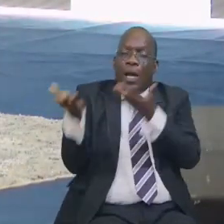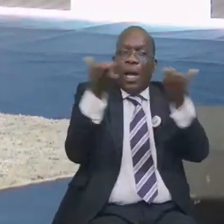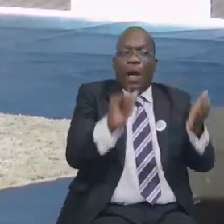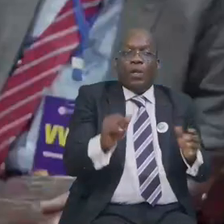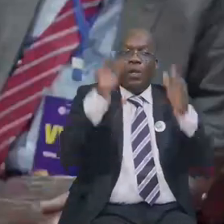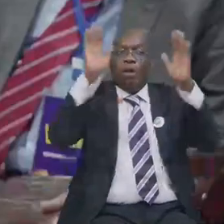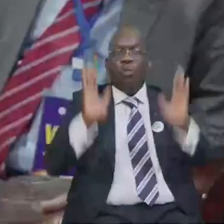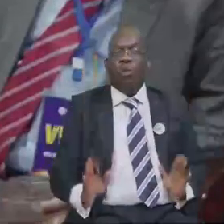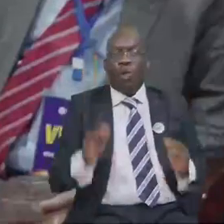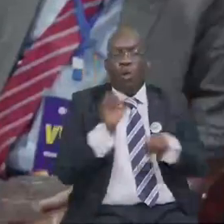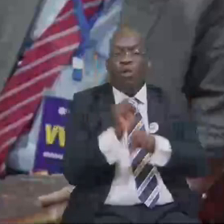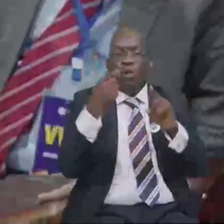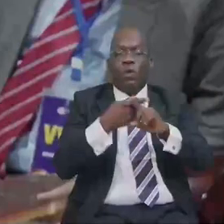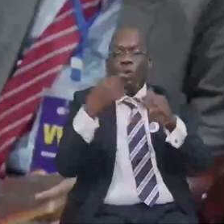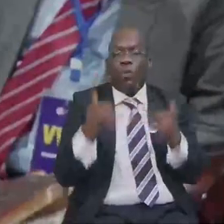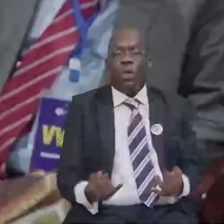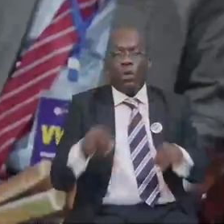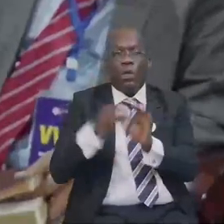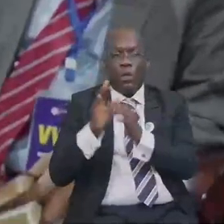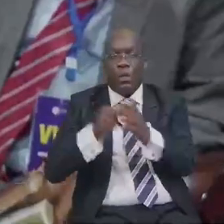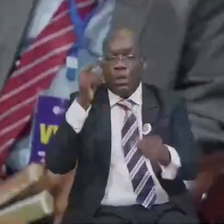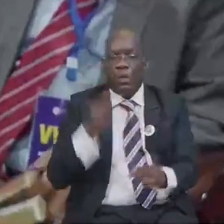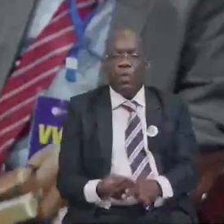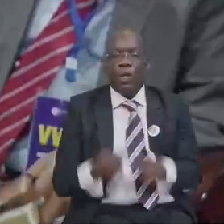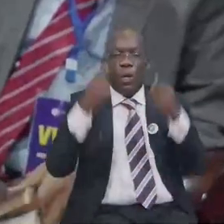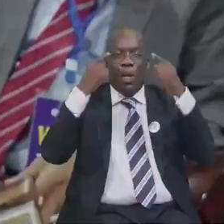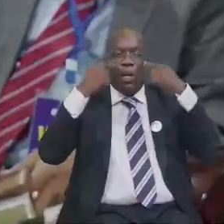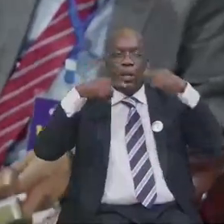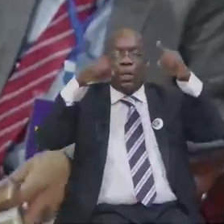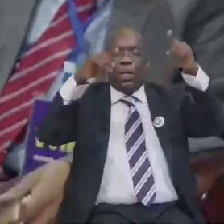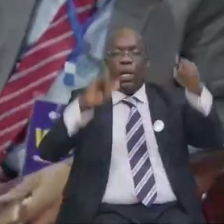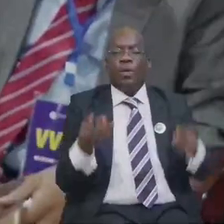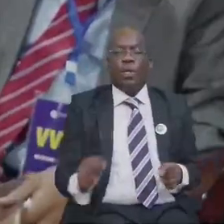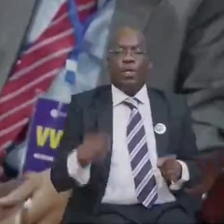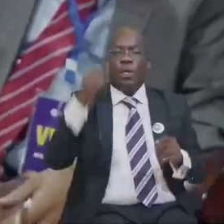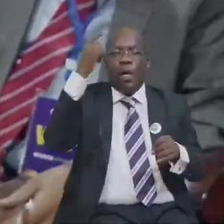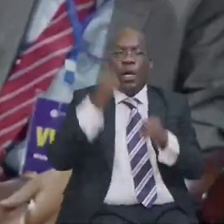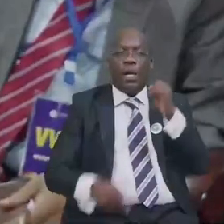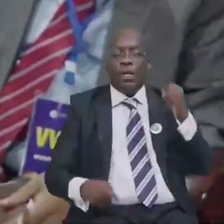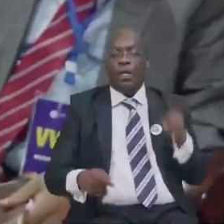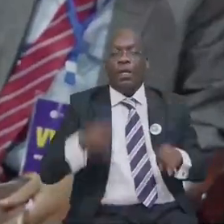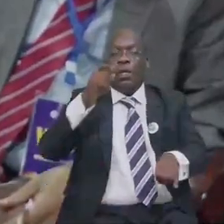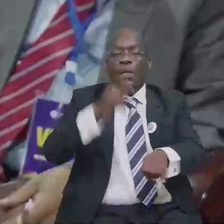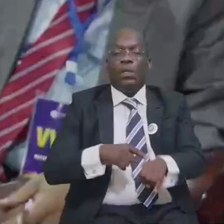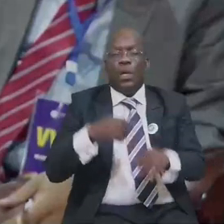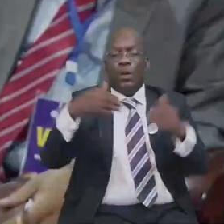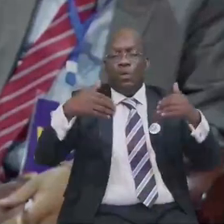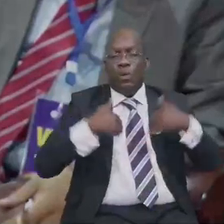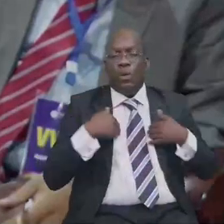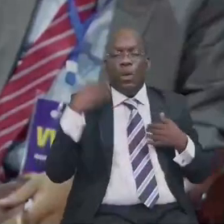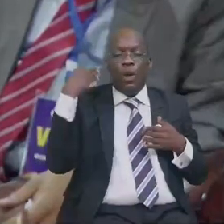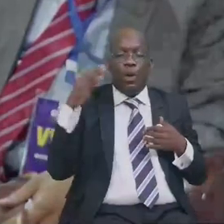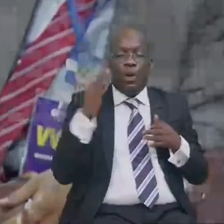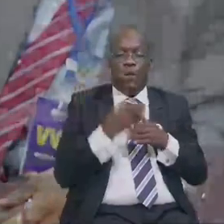les miracles au nom de Jésus. Déclarer la possession de la guérison holistique de la fin